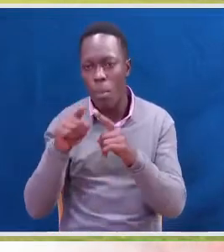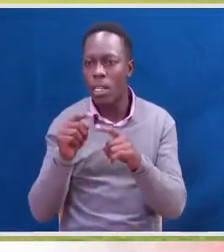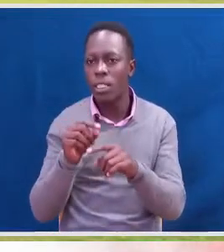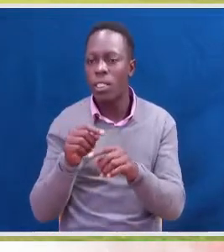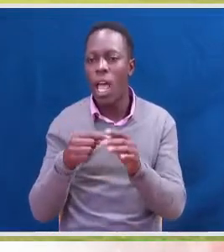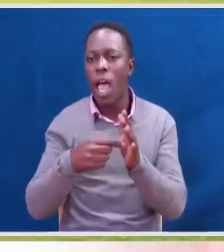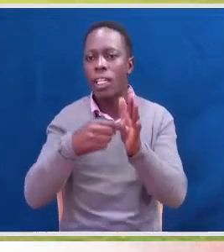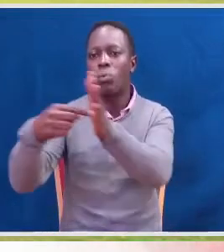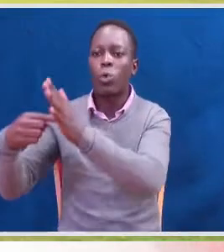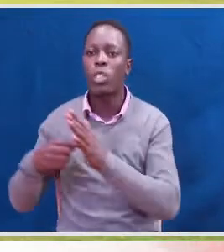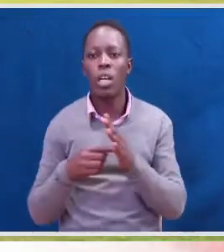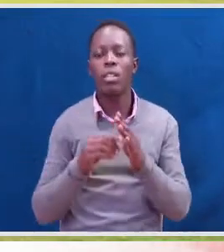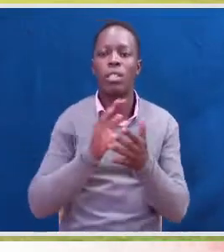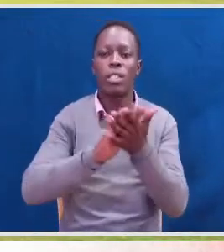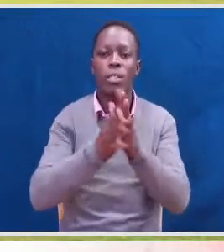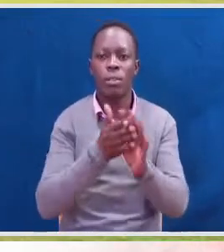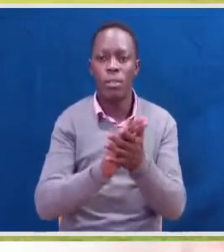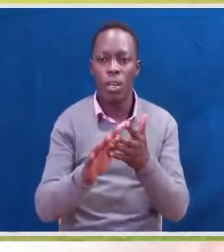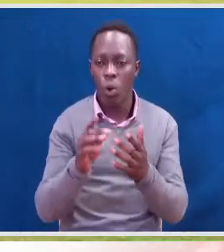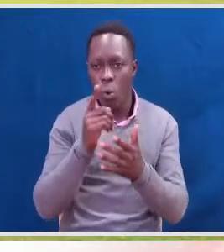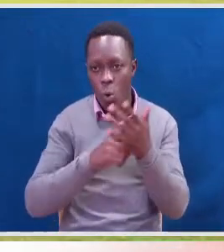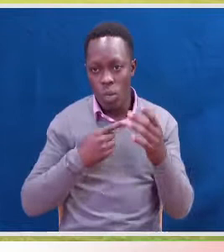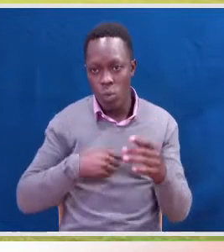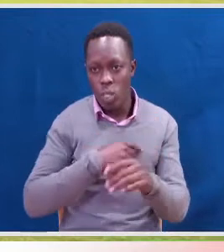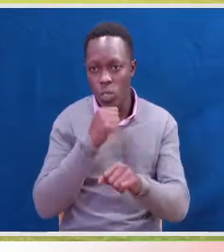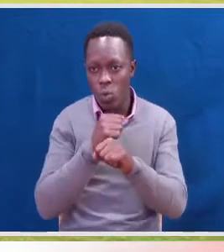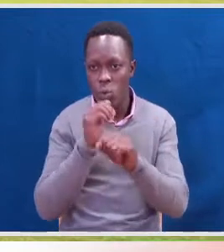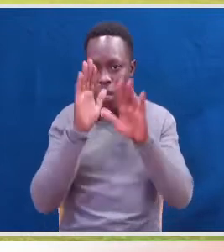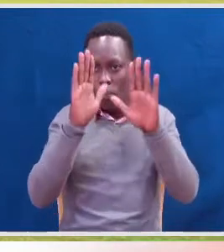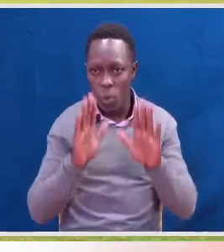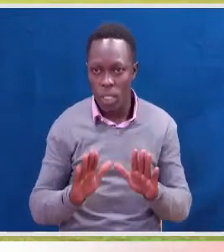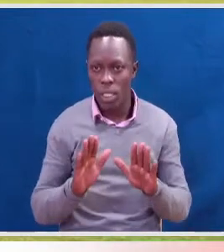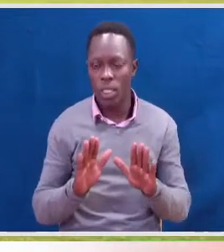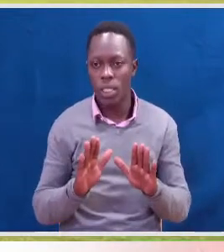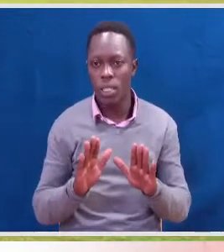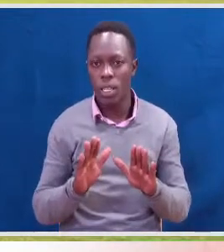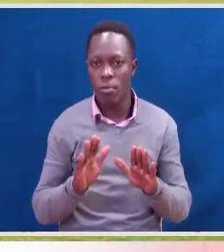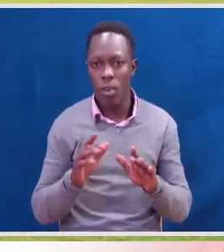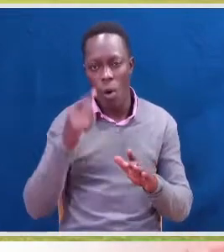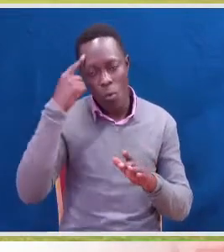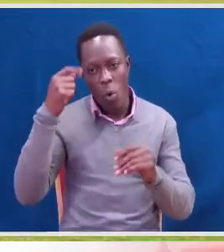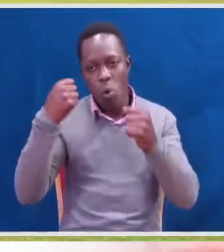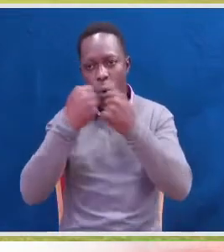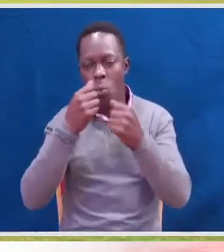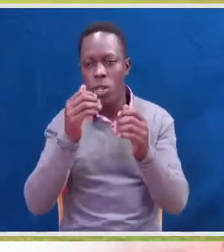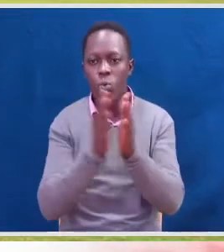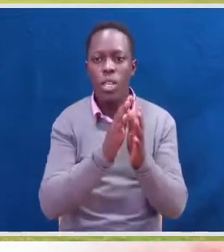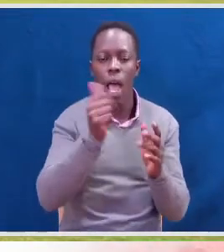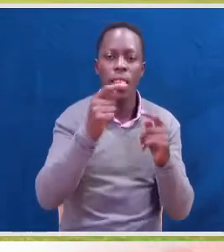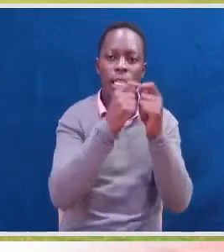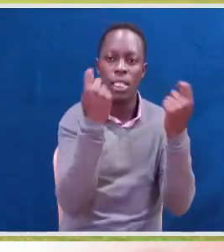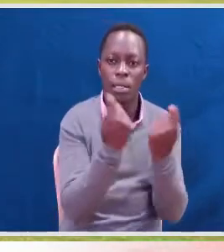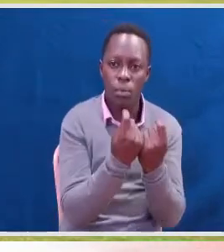hawapati. Na ile kazi ngumu sisi tunafanya ili waweze kufika kwa league kama hii, ili waweze kucompete na other players, other teams from other